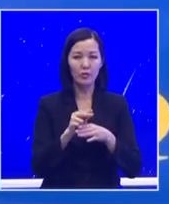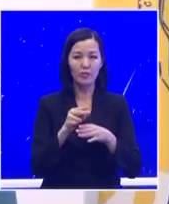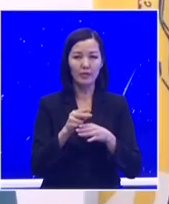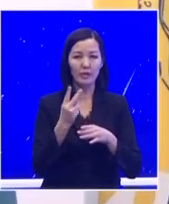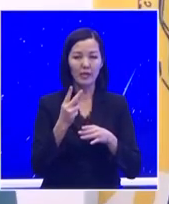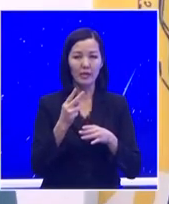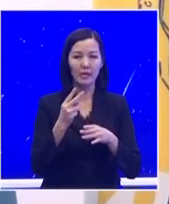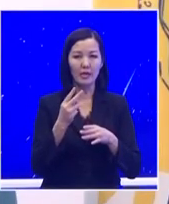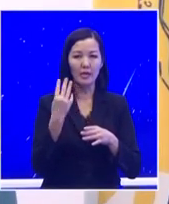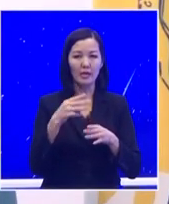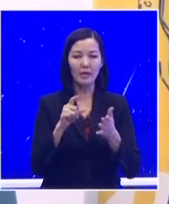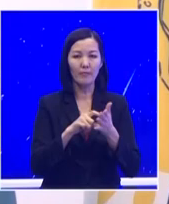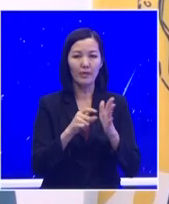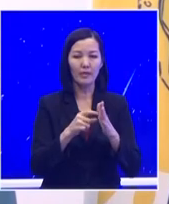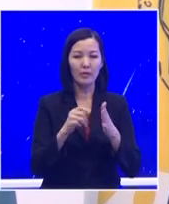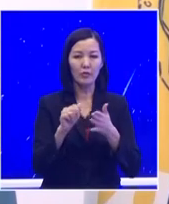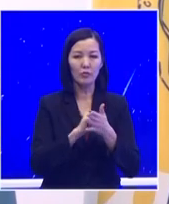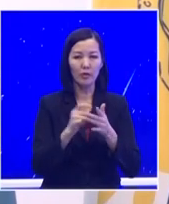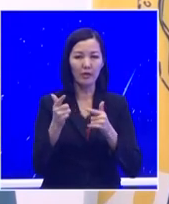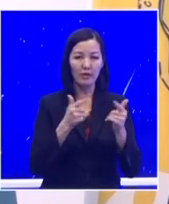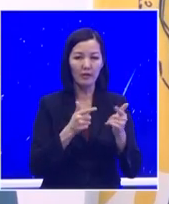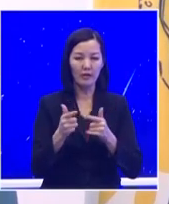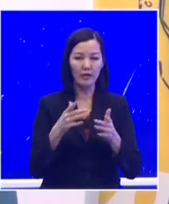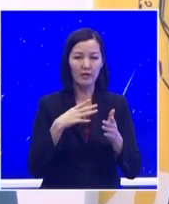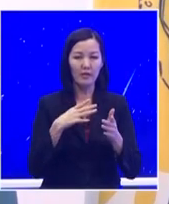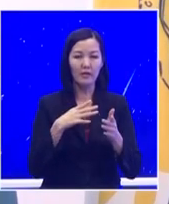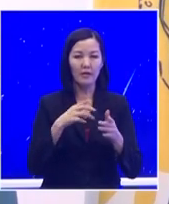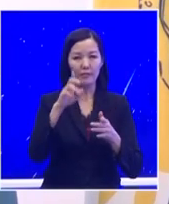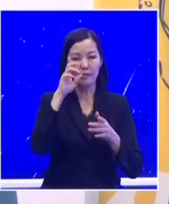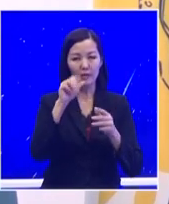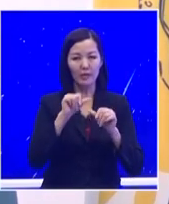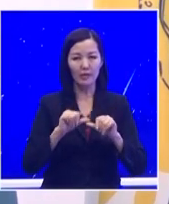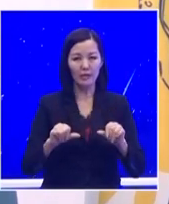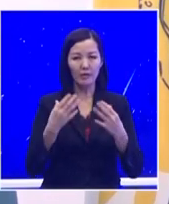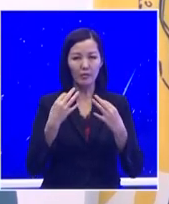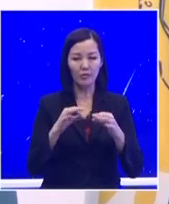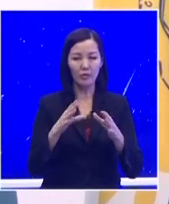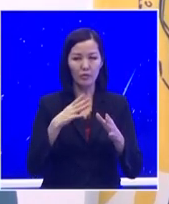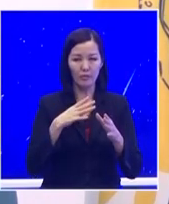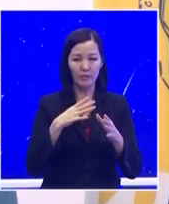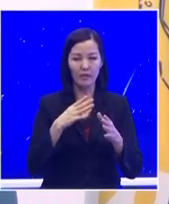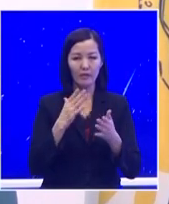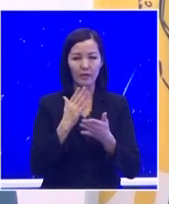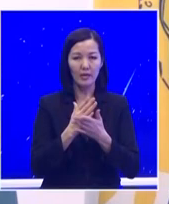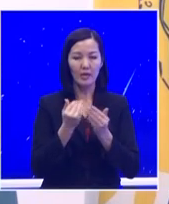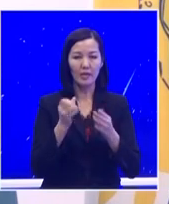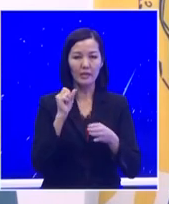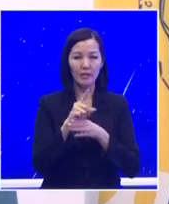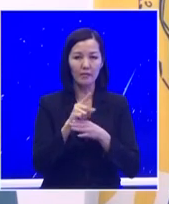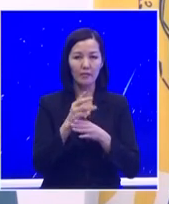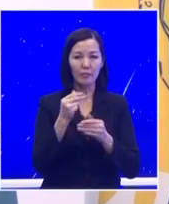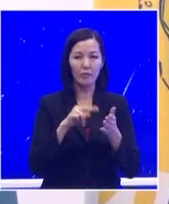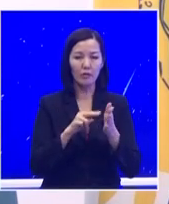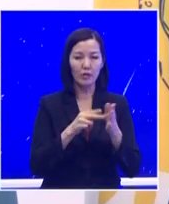пәтерлі үйдің құжаттары дайын. Барлық мемлекеттік сараптамадан өткен. Соған қазір тапсырыс береміз, бюджеттен